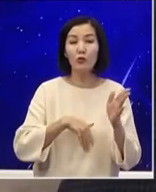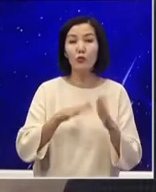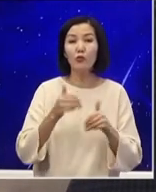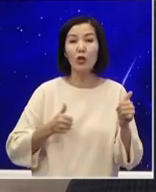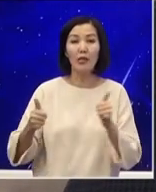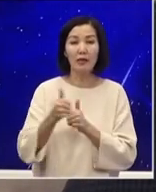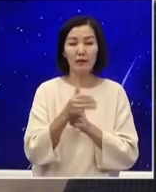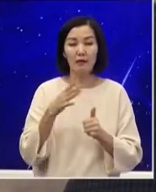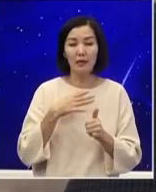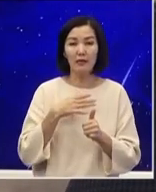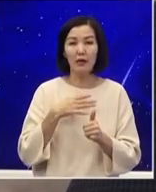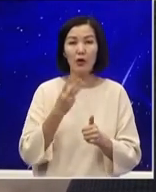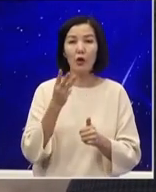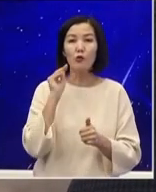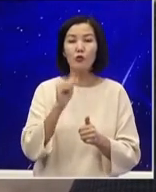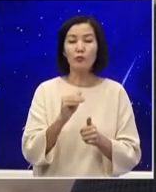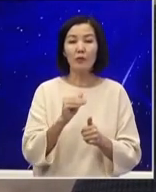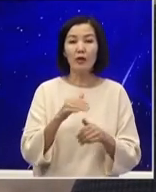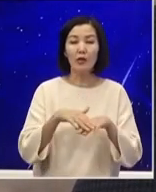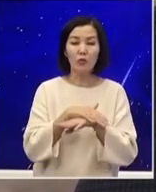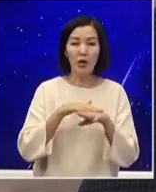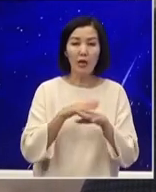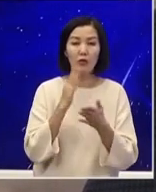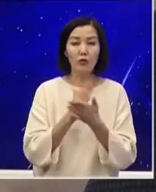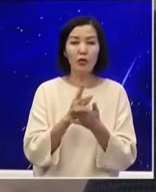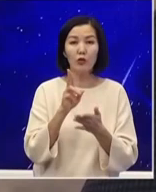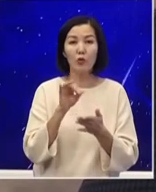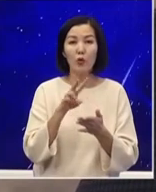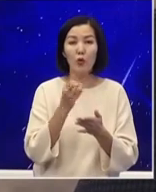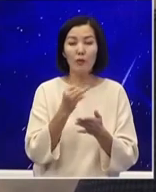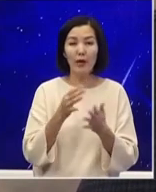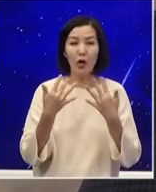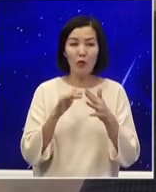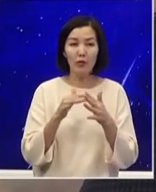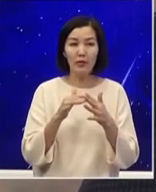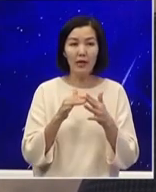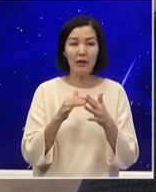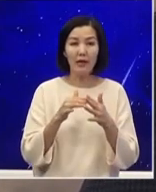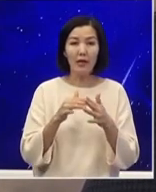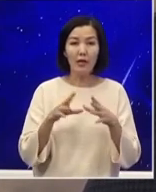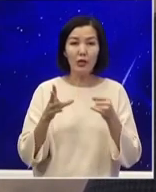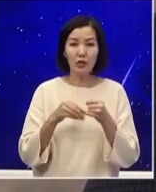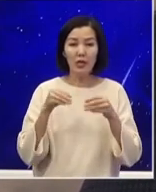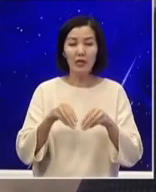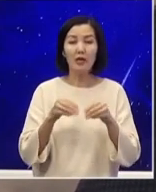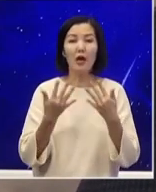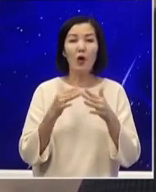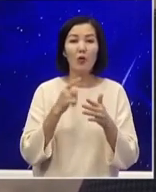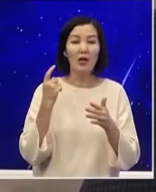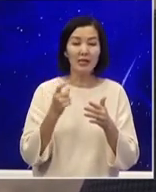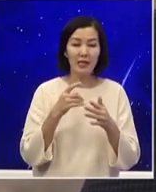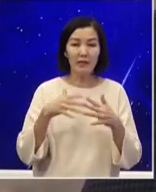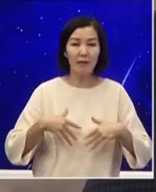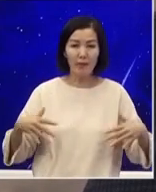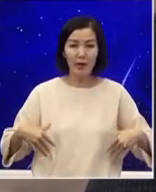округінде 3000-ға жуық халық тұрады. Тіршілік көзі егін шаруашылығы, мал шаруашылығы.